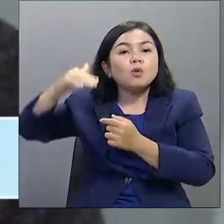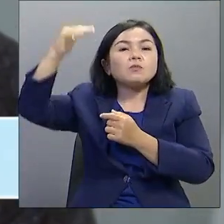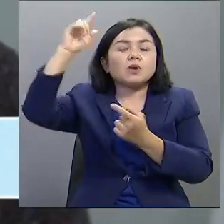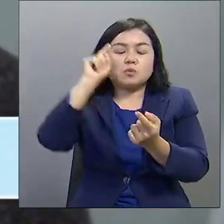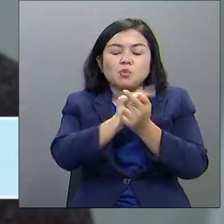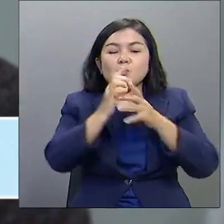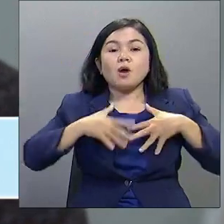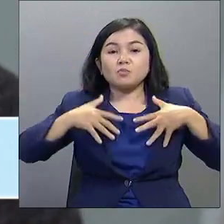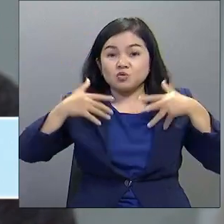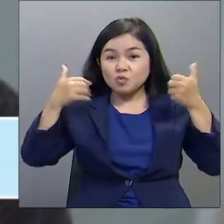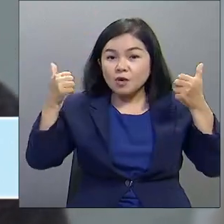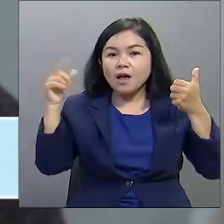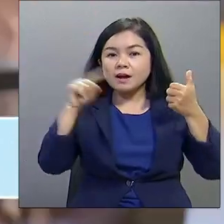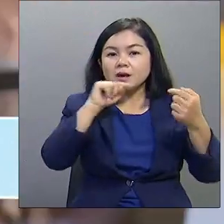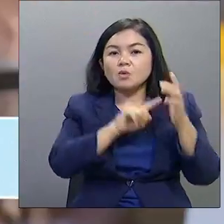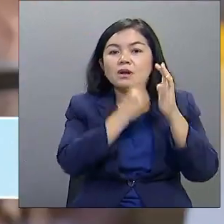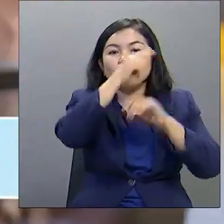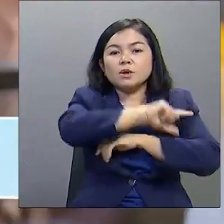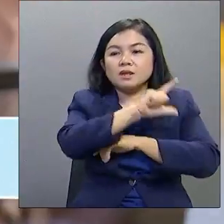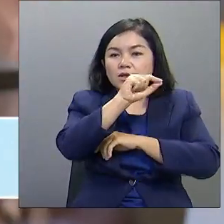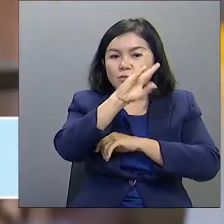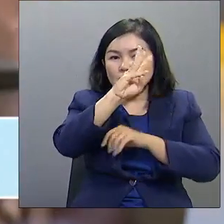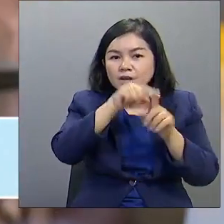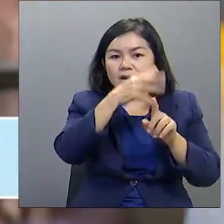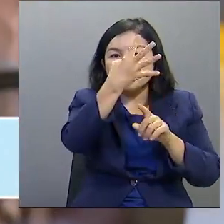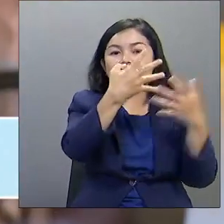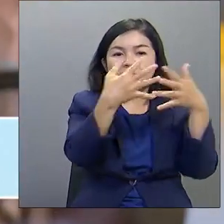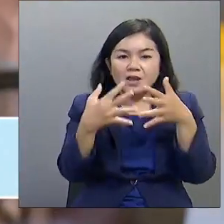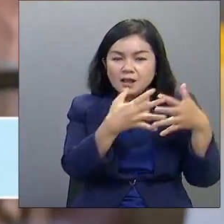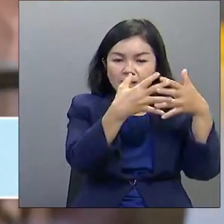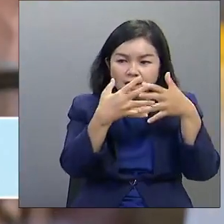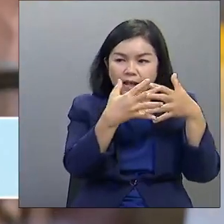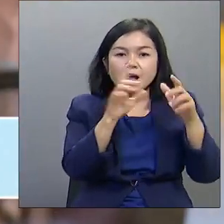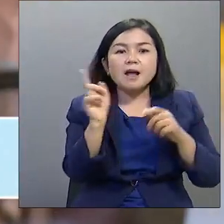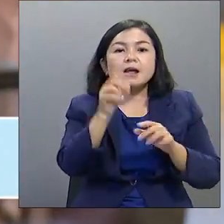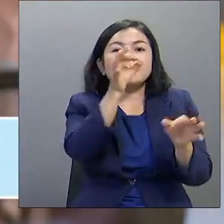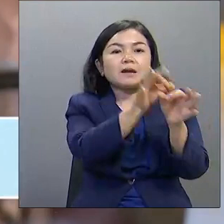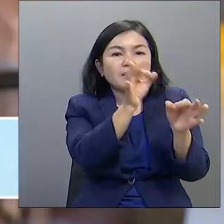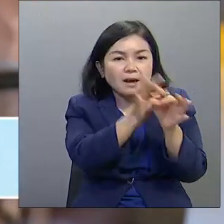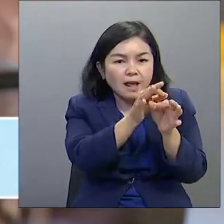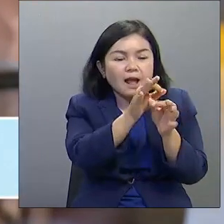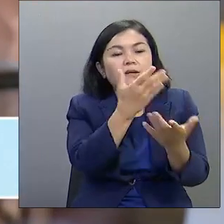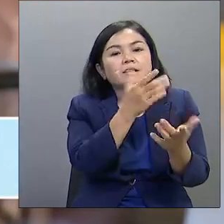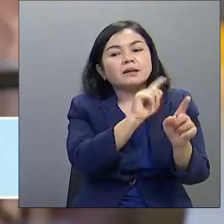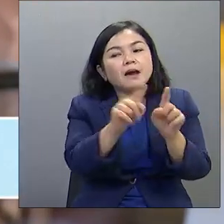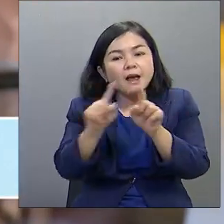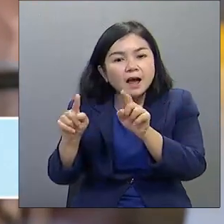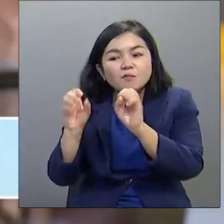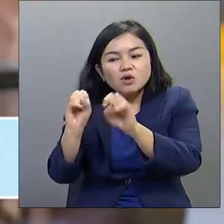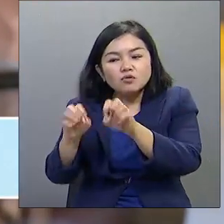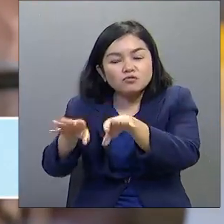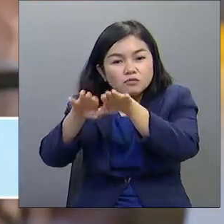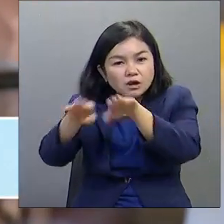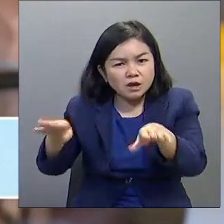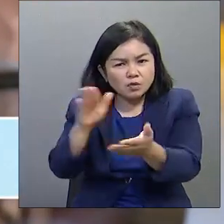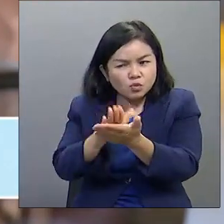ของวันออมแห่งชาติเริ่มต้นจากวันที่26 เมษายนครับในสหรัฐอเมริกาเมื่อเจ้าหน้าที่จากธนาคารหรือสถาบันการเงินได้เข้าไปสอนเด็กๆในโรง